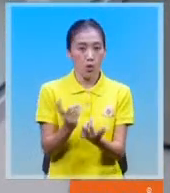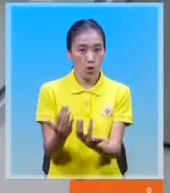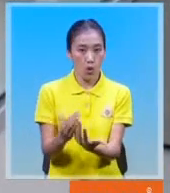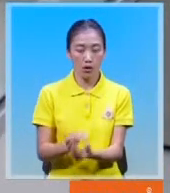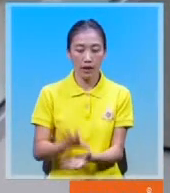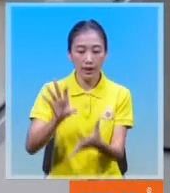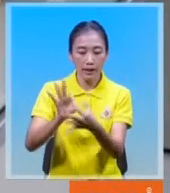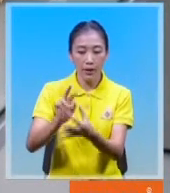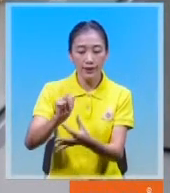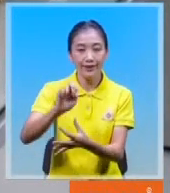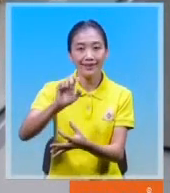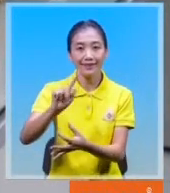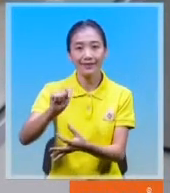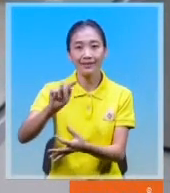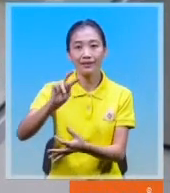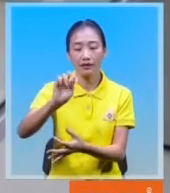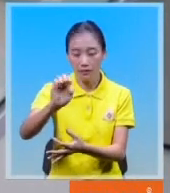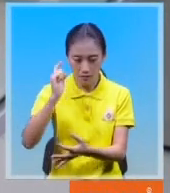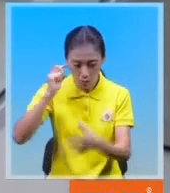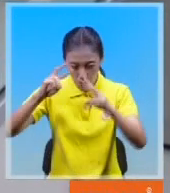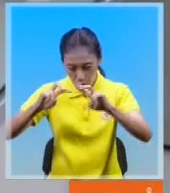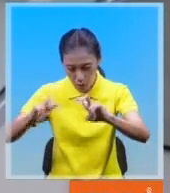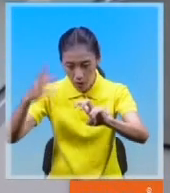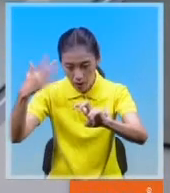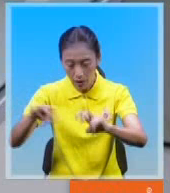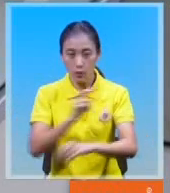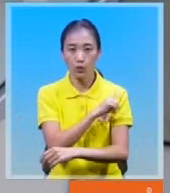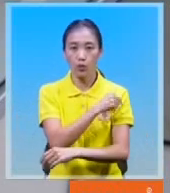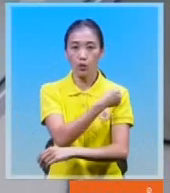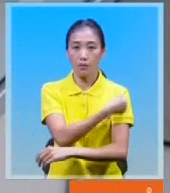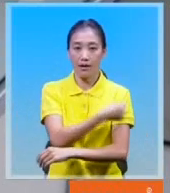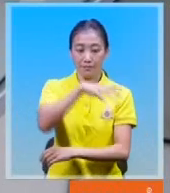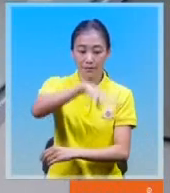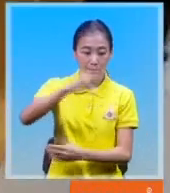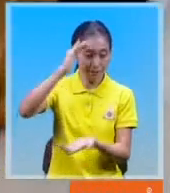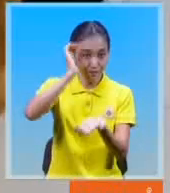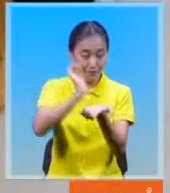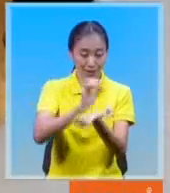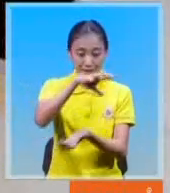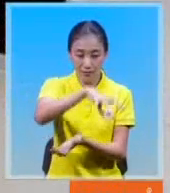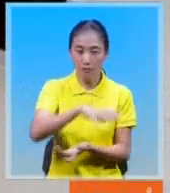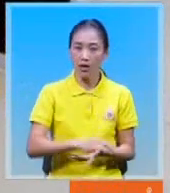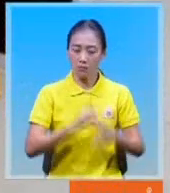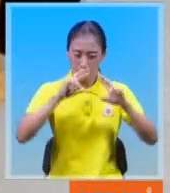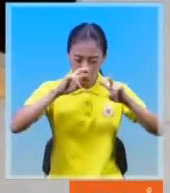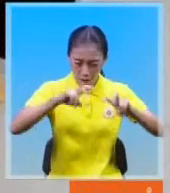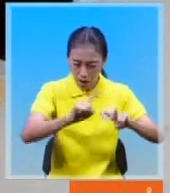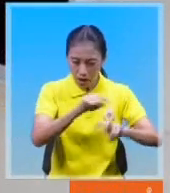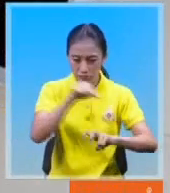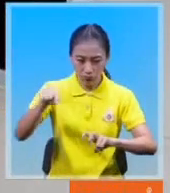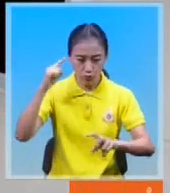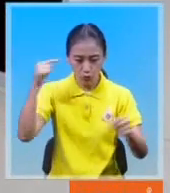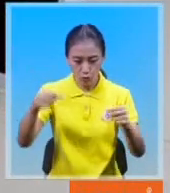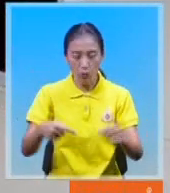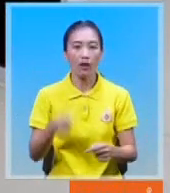จากกองพิสูจน์หลักฐานและผลการตรวจจากโรงพยาบาลตำรวจนะครับเพื่อเร่งปิดคดีน้องชายแดนคือคาดว่าครูพี่นัทเนี่ยนะ